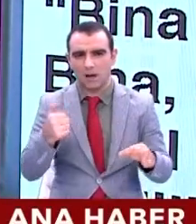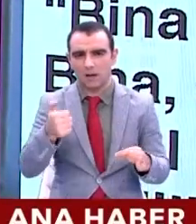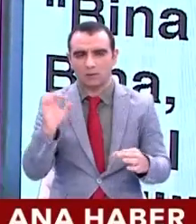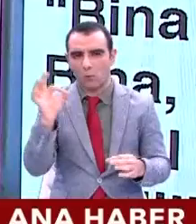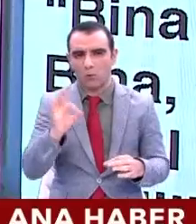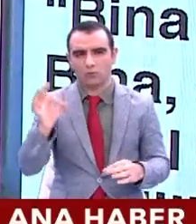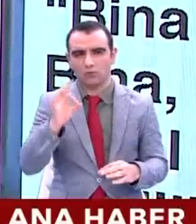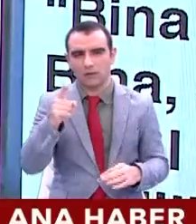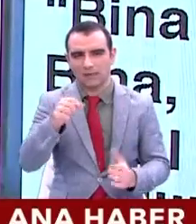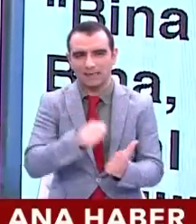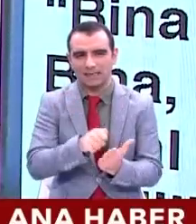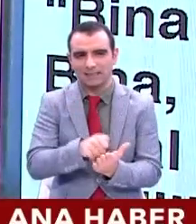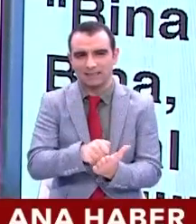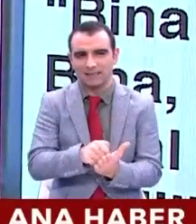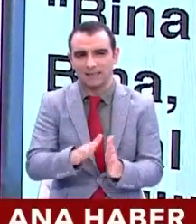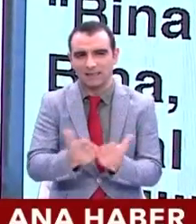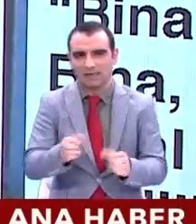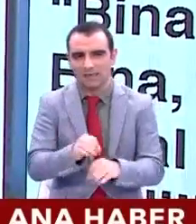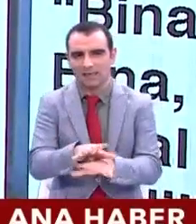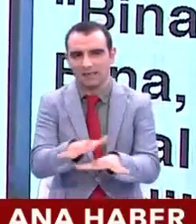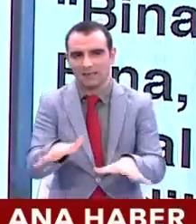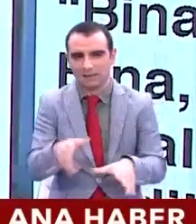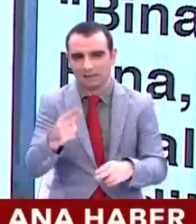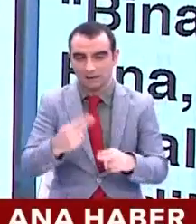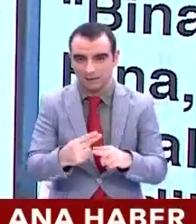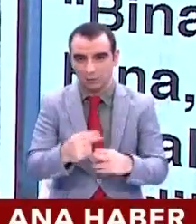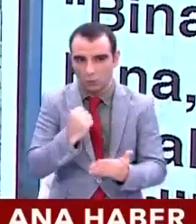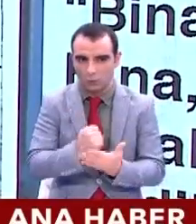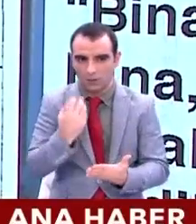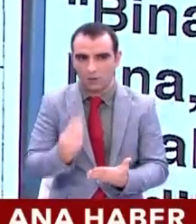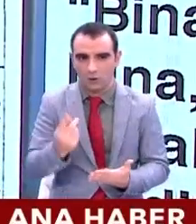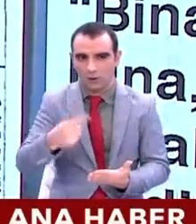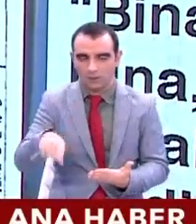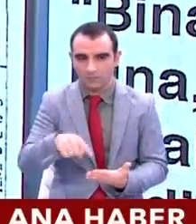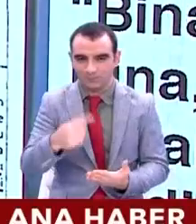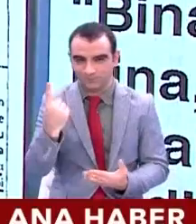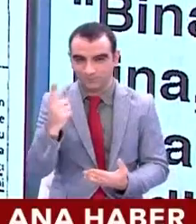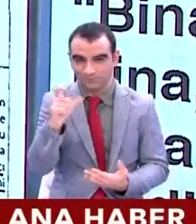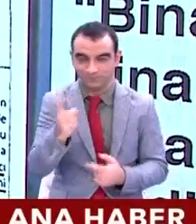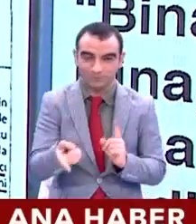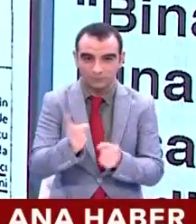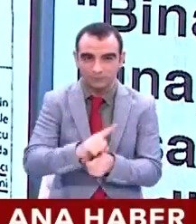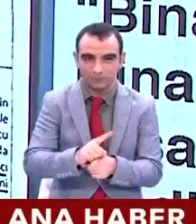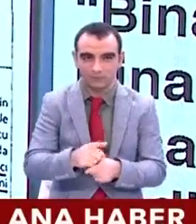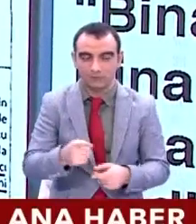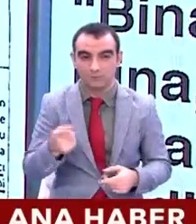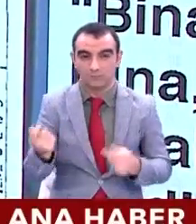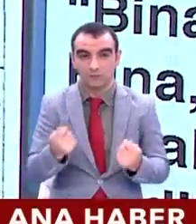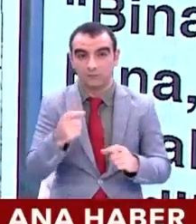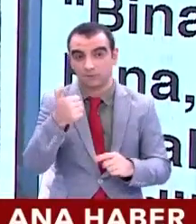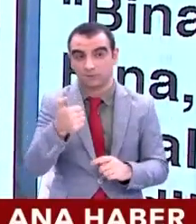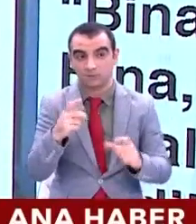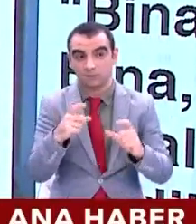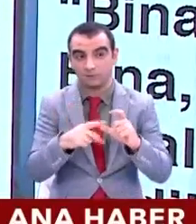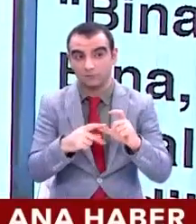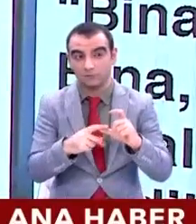ocakta da resmi gazetede yayınlanıyor ve yürürlüğe giriyor ve ne yazık ki bir ay sonra işte şubatın var